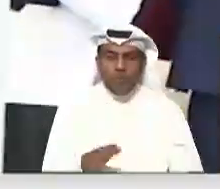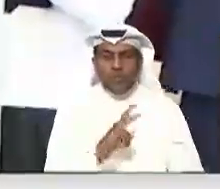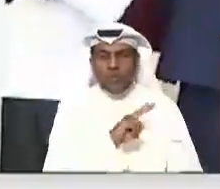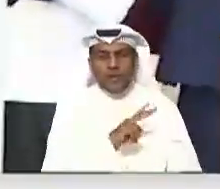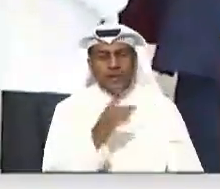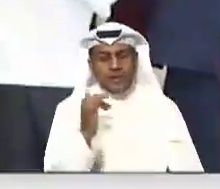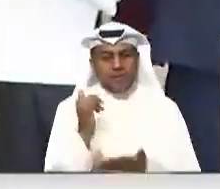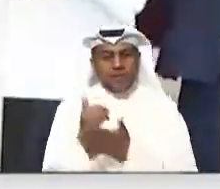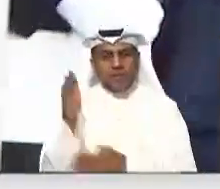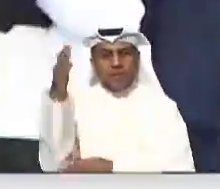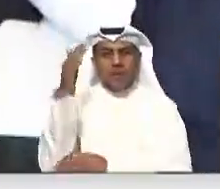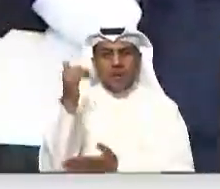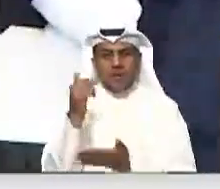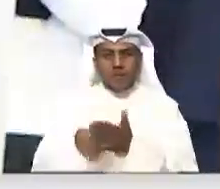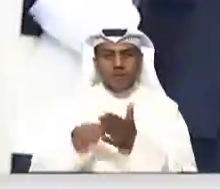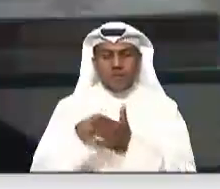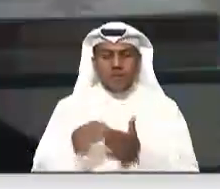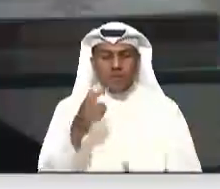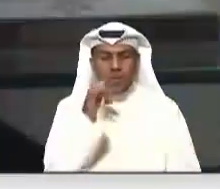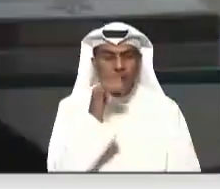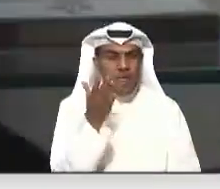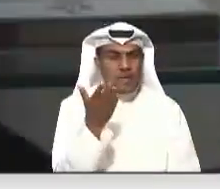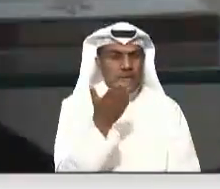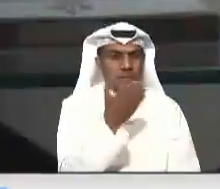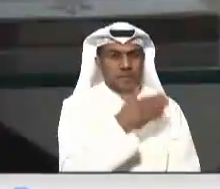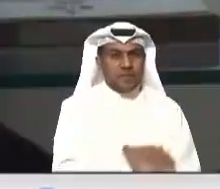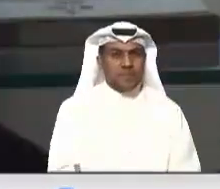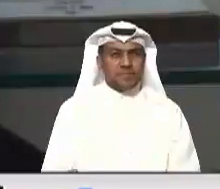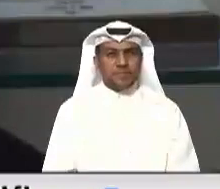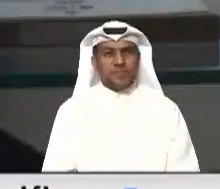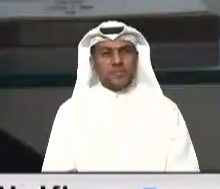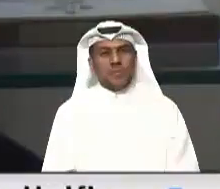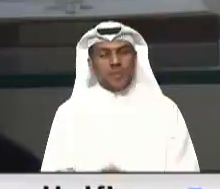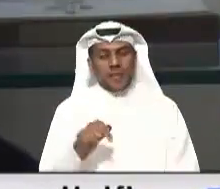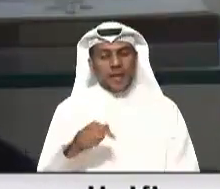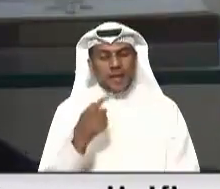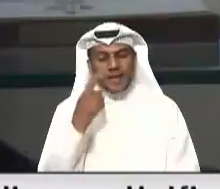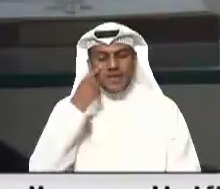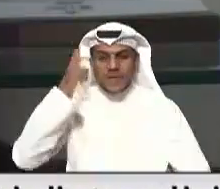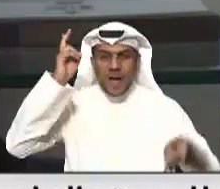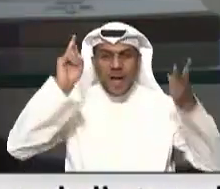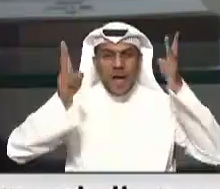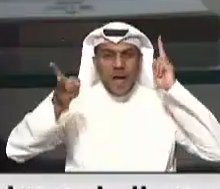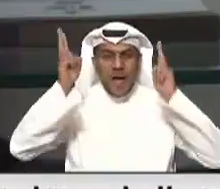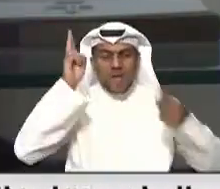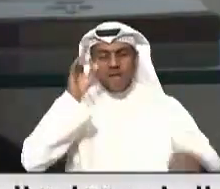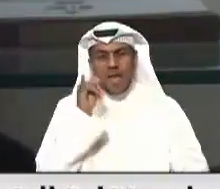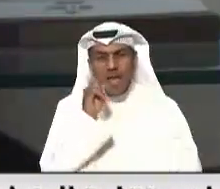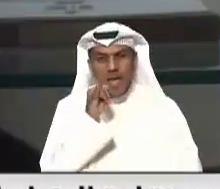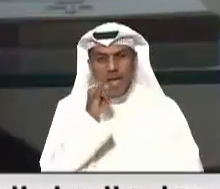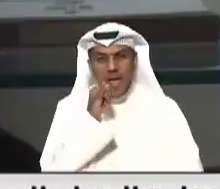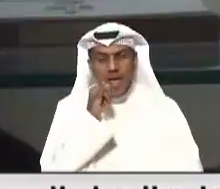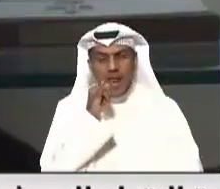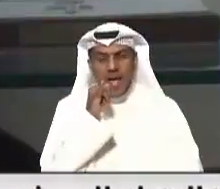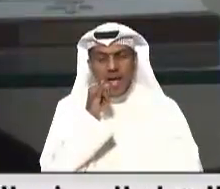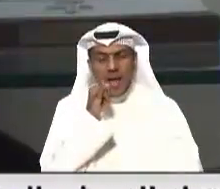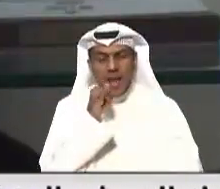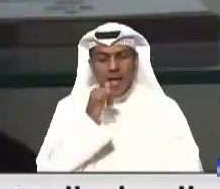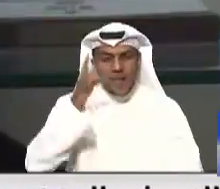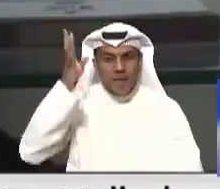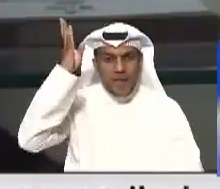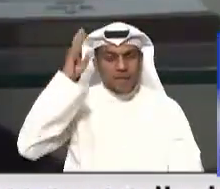من السفراء المعتمدين في بريطانيا. طبعا اليوم أيضا تأتي هذه الاحتفالية بطابع خاص كونها